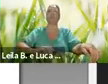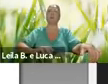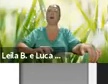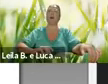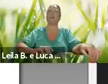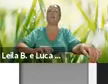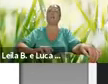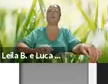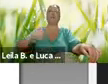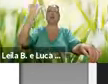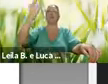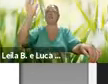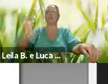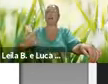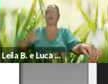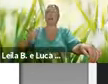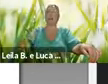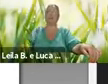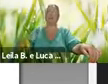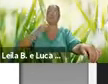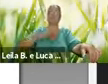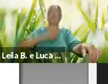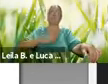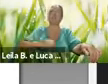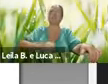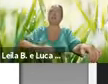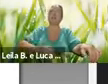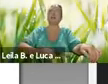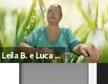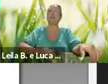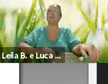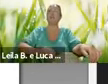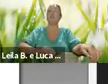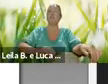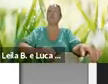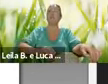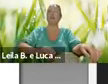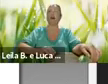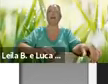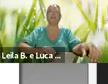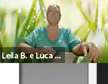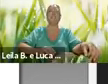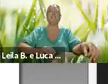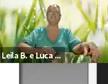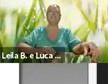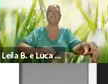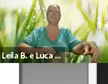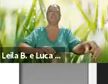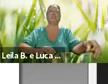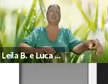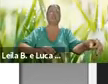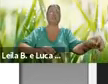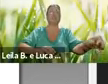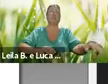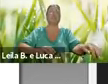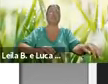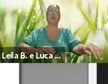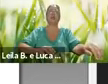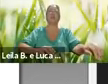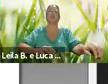corpo spirituale, sui vari chakra, sui vari centri vitali, che funzionano a guisa di